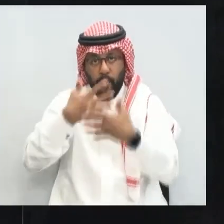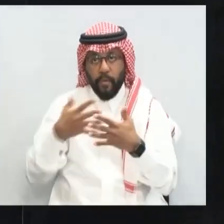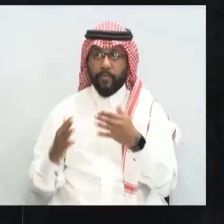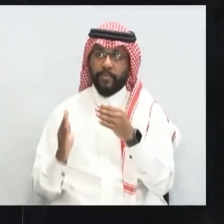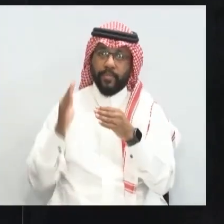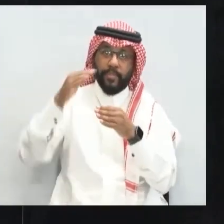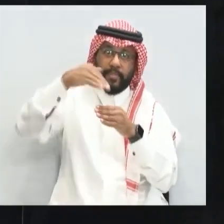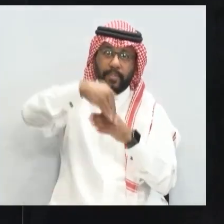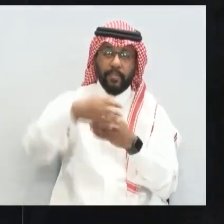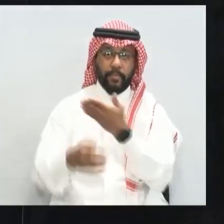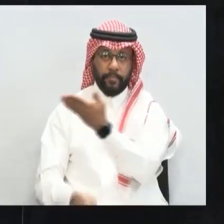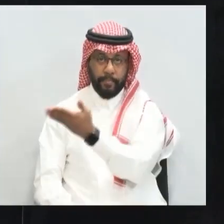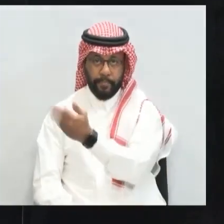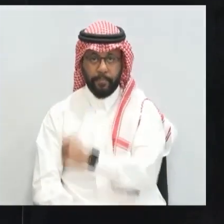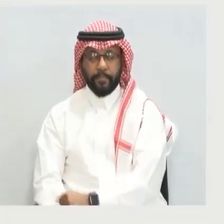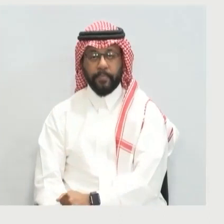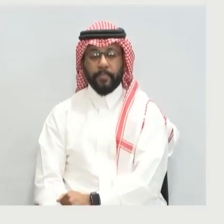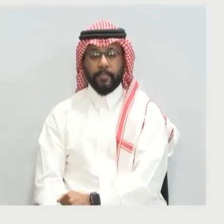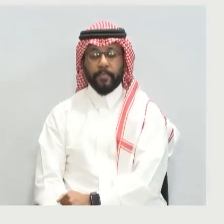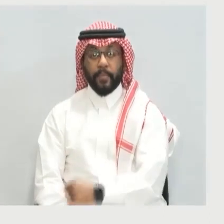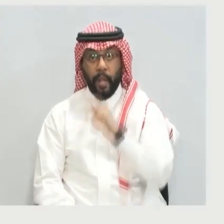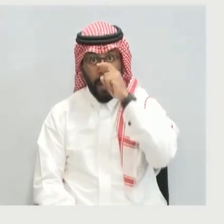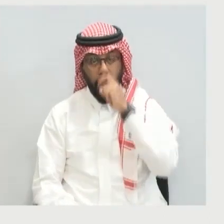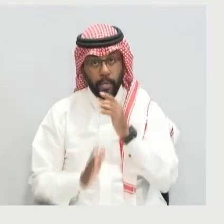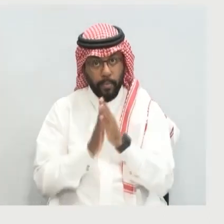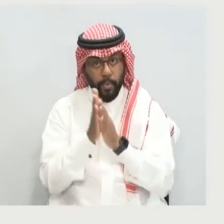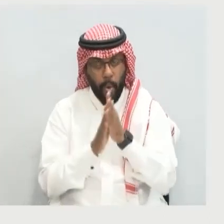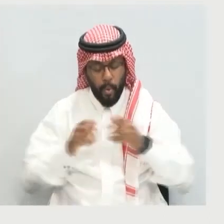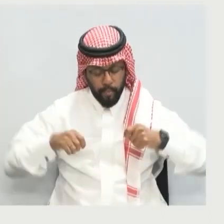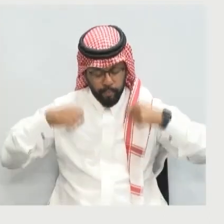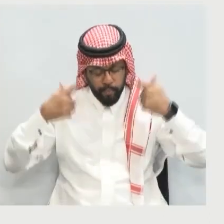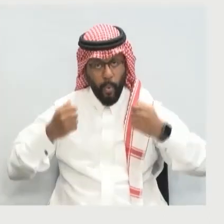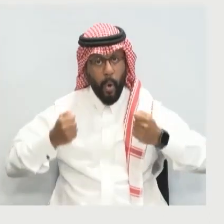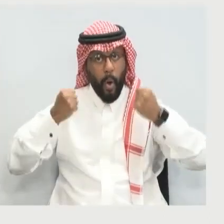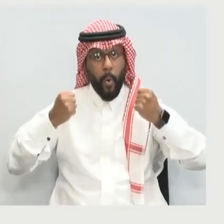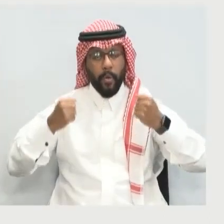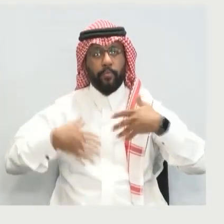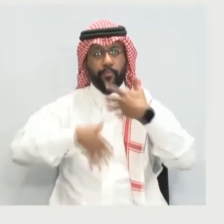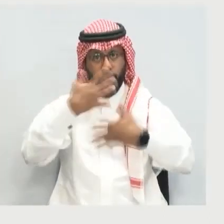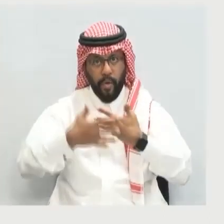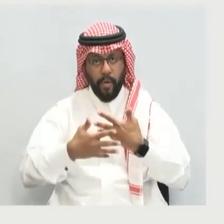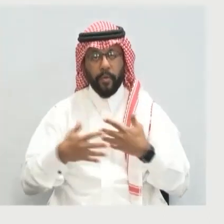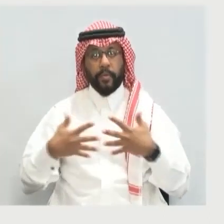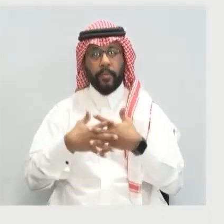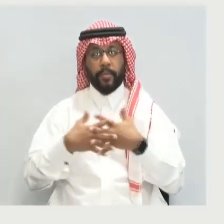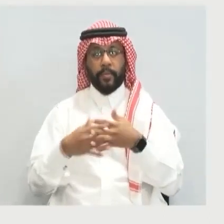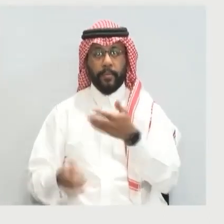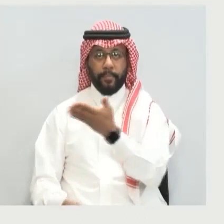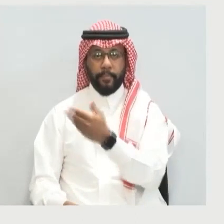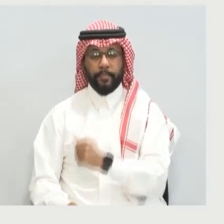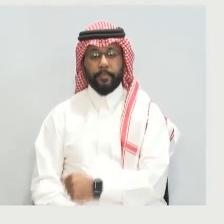المتفاعله الاساسيه في التفاعل الاساسي ايضا هذا يحتاج طاقه عاليه اكبر من طاقه المتفاعلات